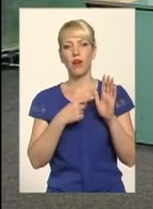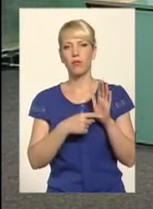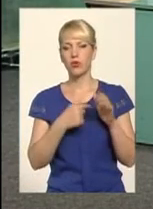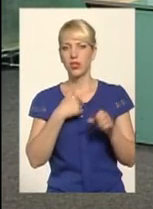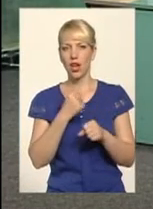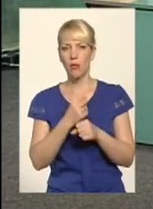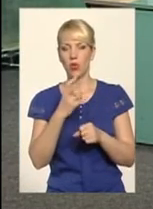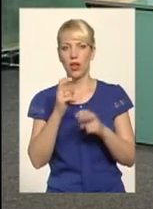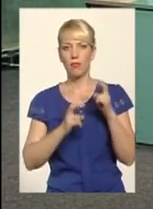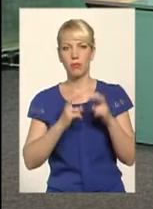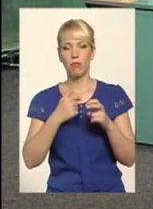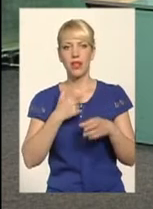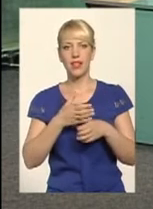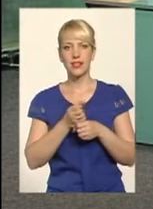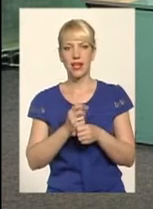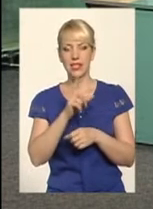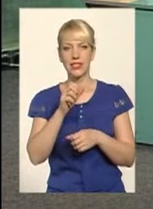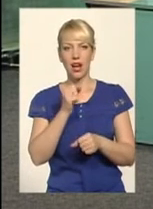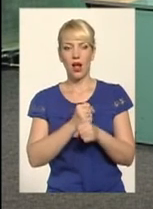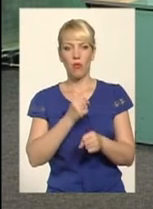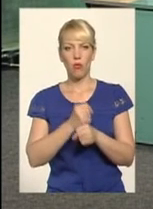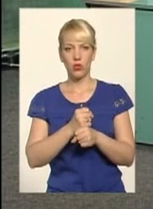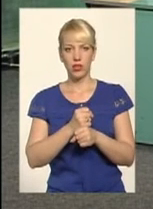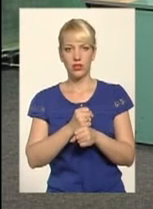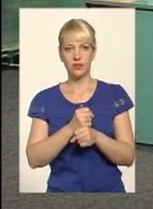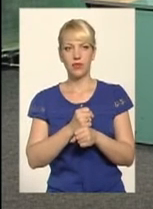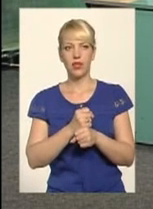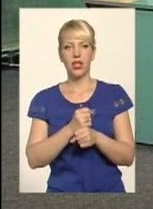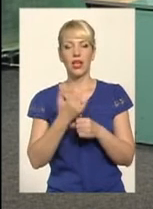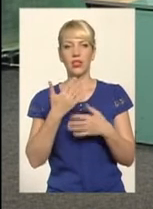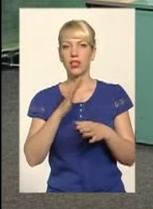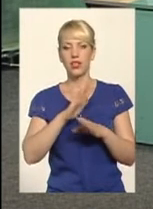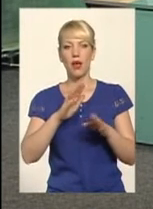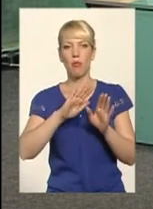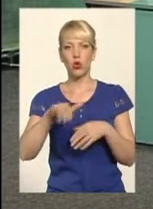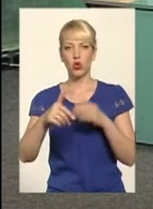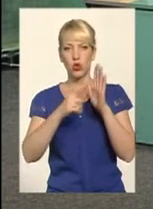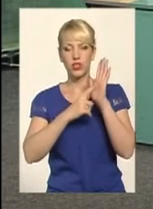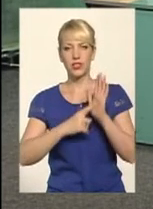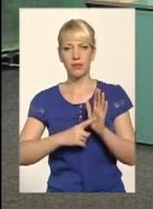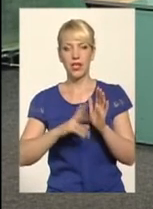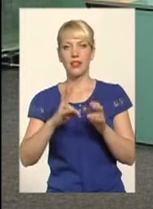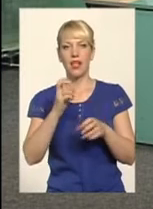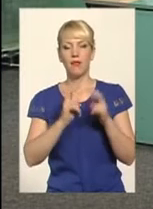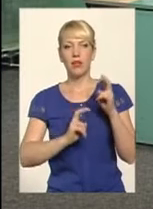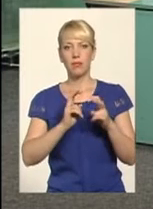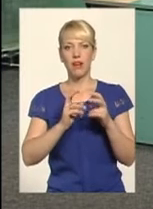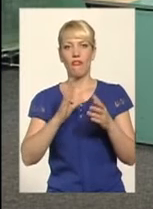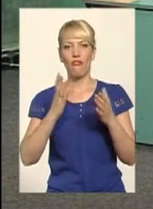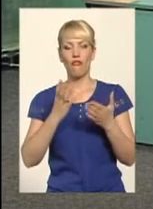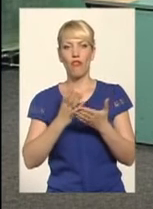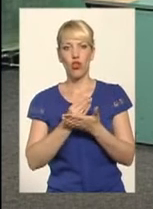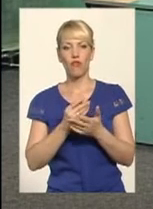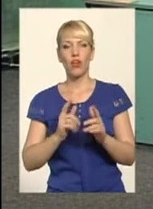на предприятии, меня сократили с работы. И сейчас не прошло еще 6 месяцев, и на предприятии опять вводят